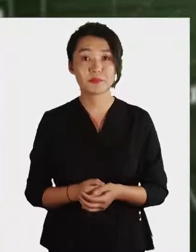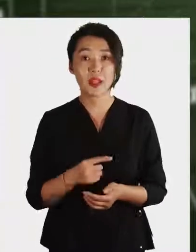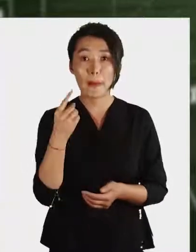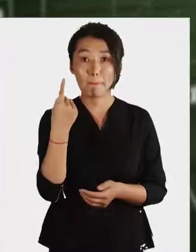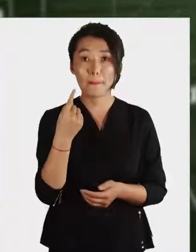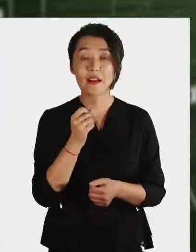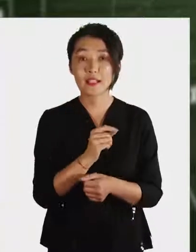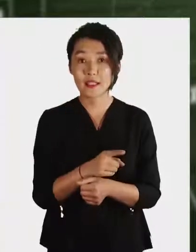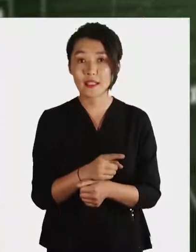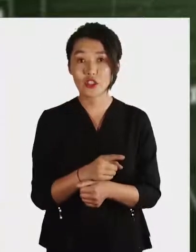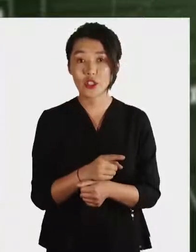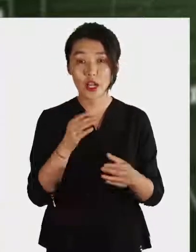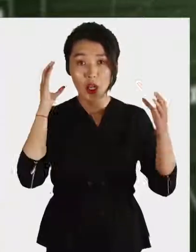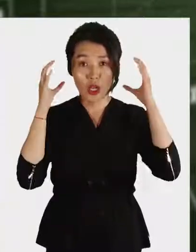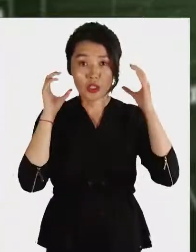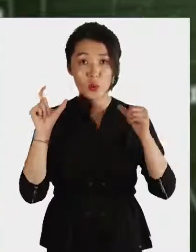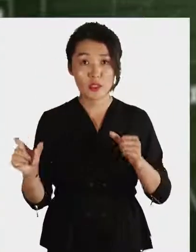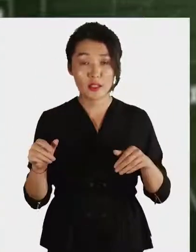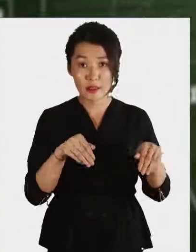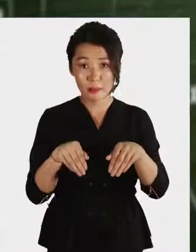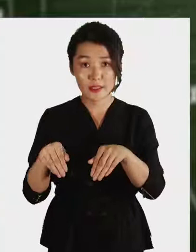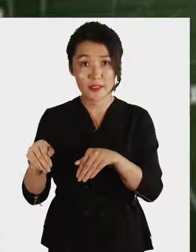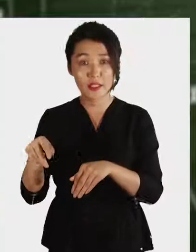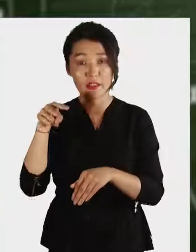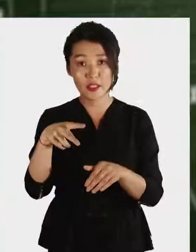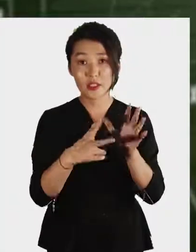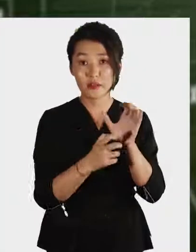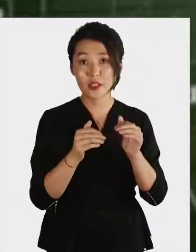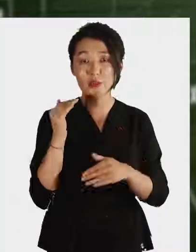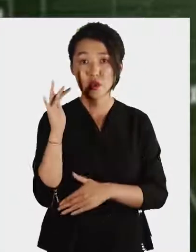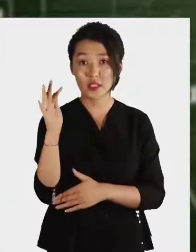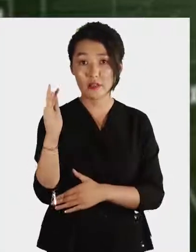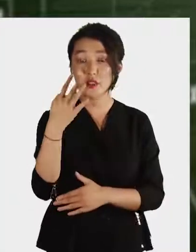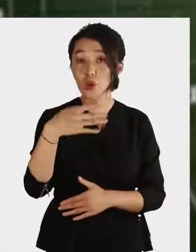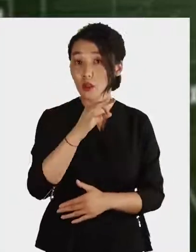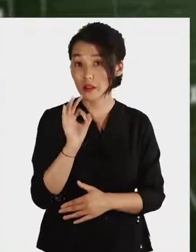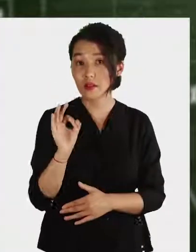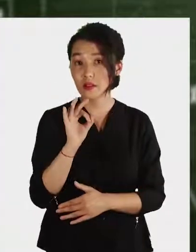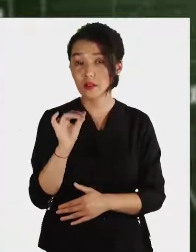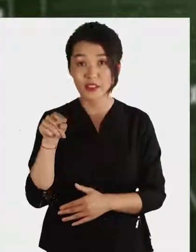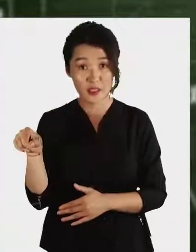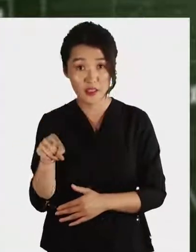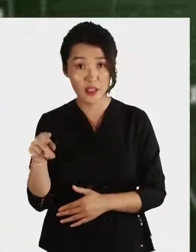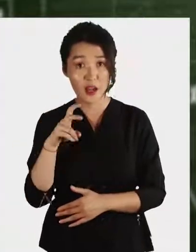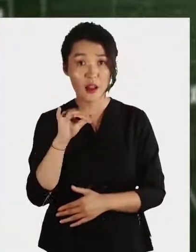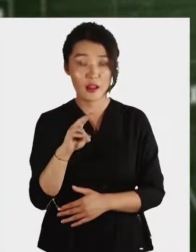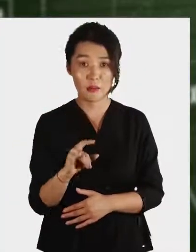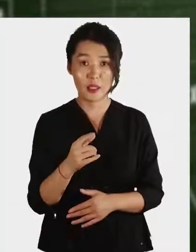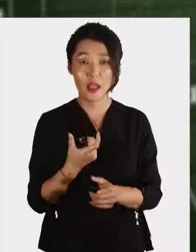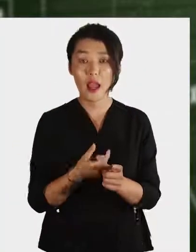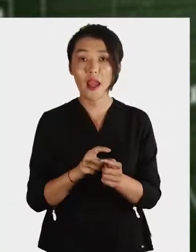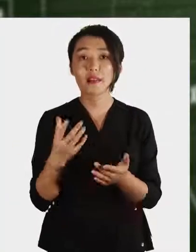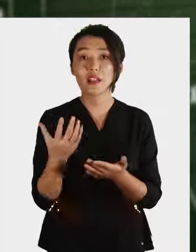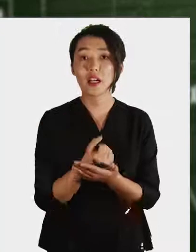Первая задача. Студенты посадили 2800 деревьев, 40% из них липы. Это нахождение процентов